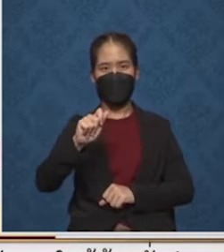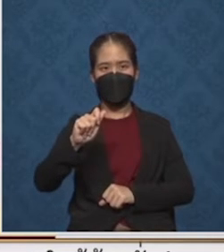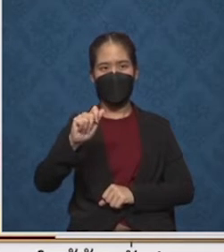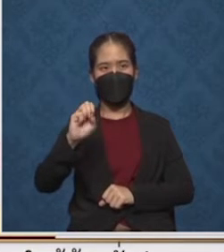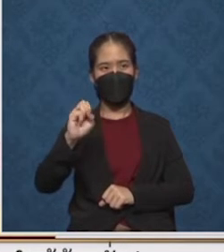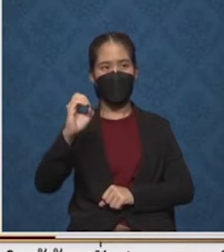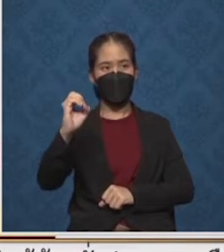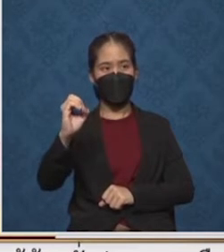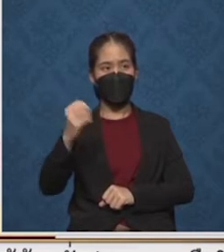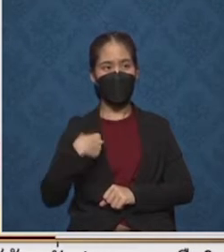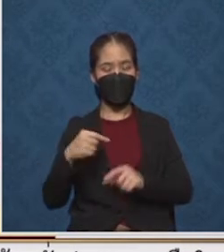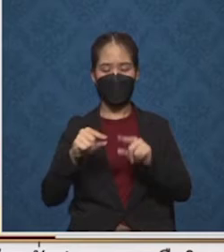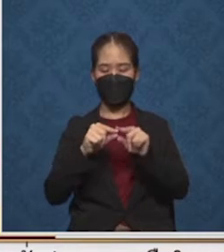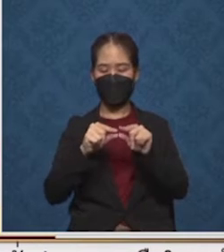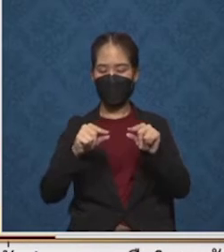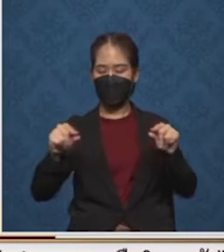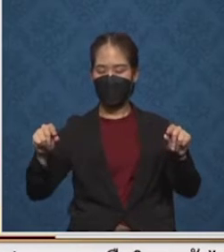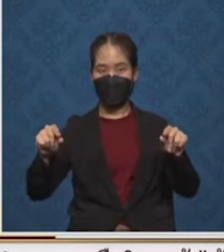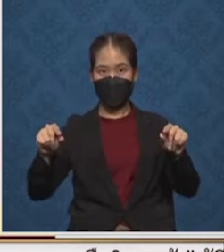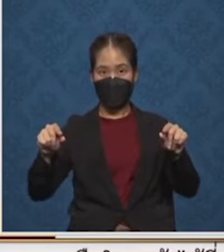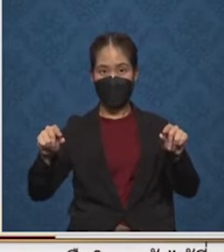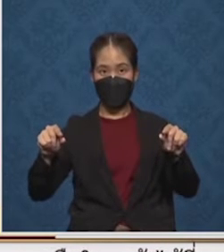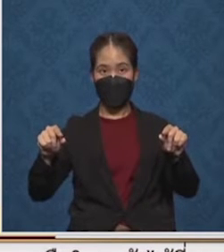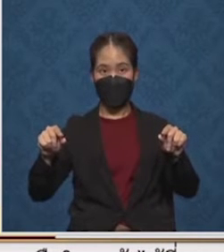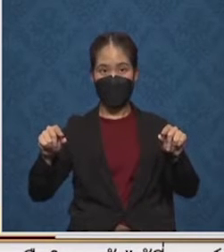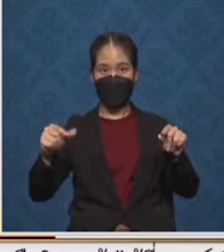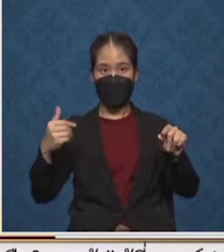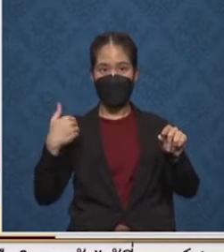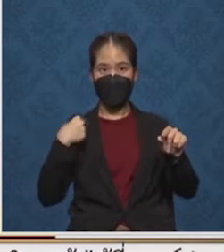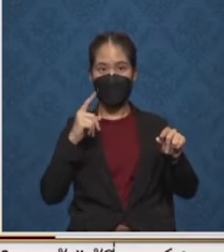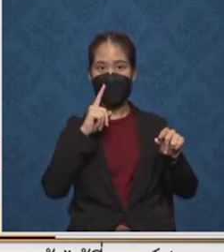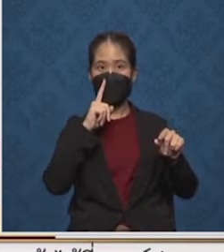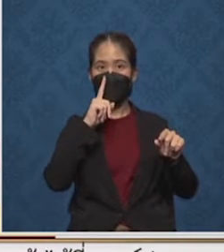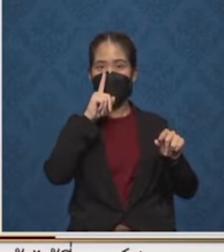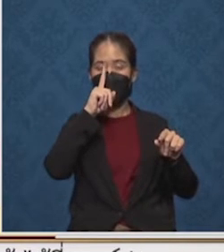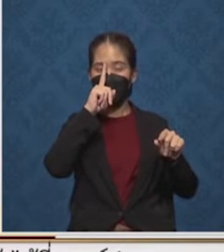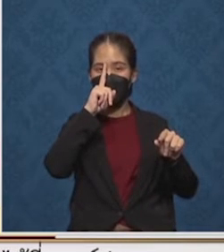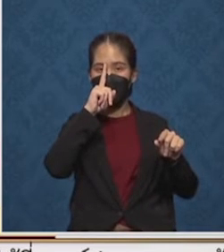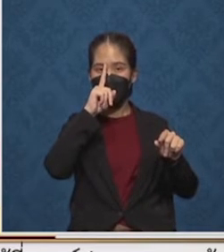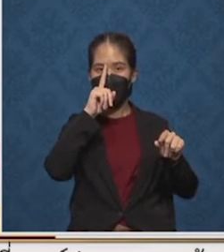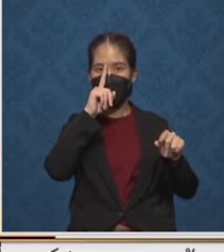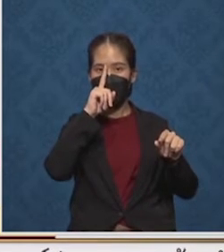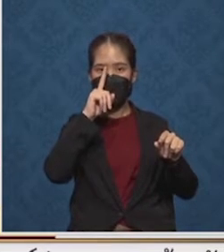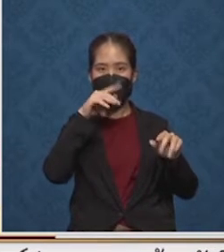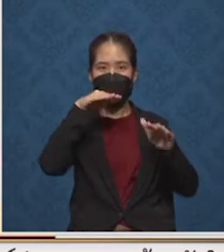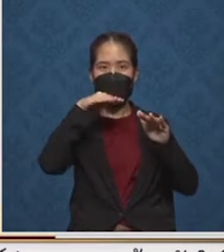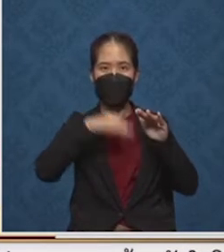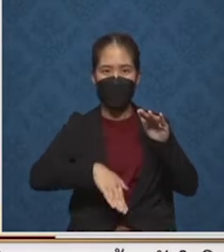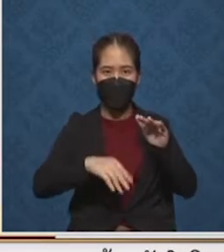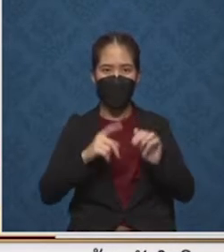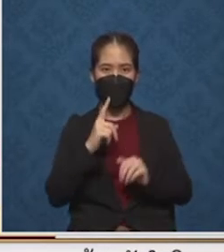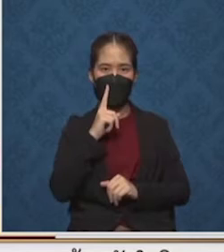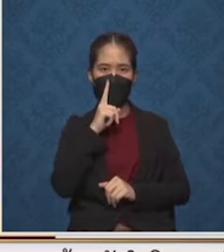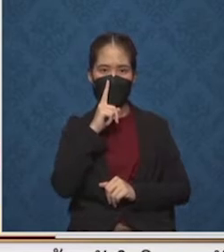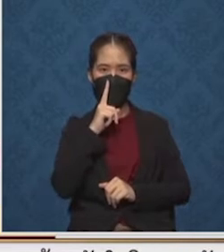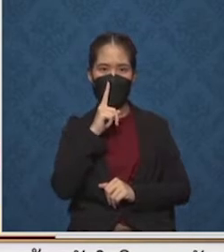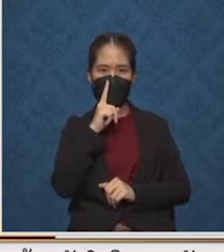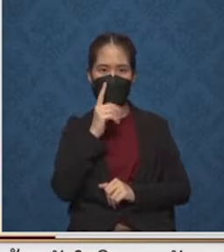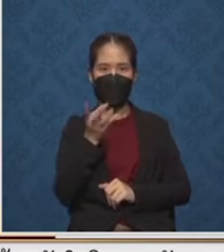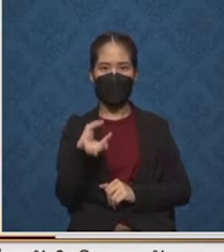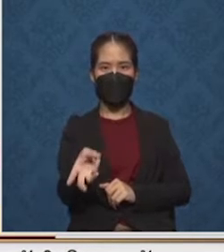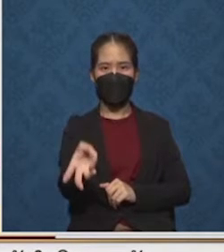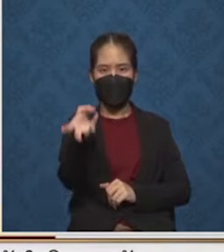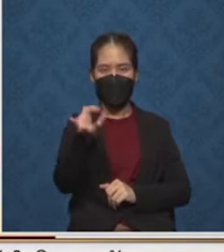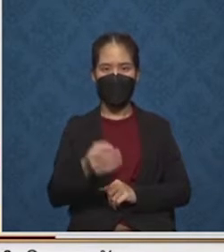ลึกนี่นะคะไอ้ก้านยาวเนี่ยออกมาเหลือแค่แหย่ทรงจมูกคือในช่องฉบับมันเป็นไปได้ไงธนาคาร